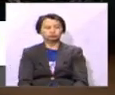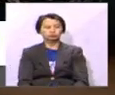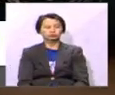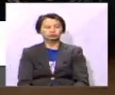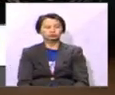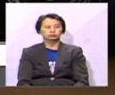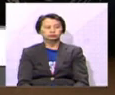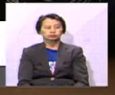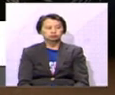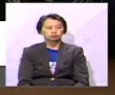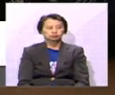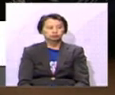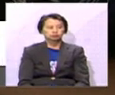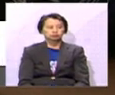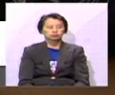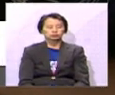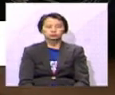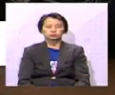telah